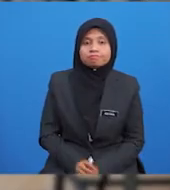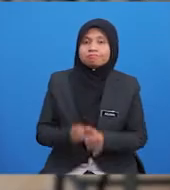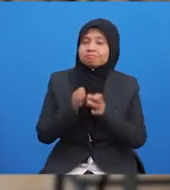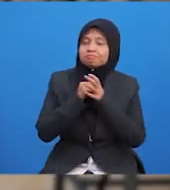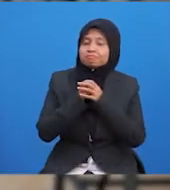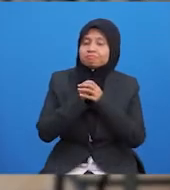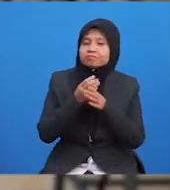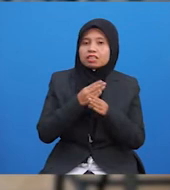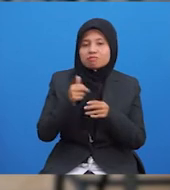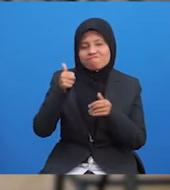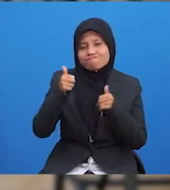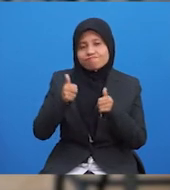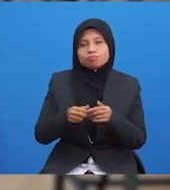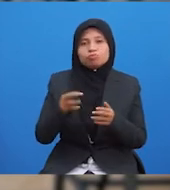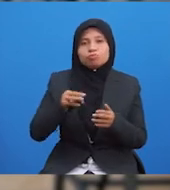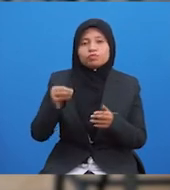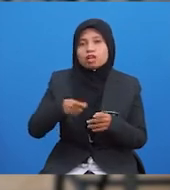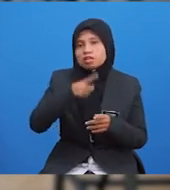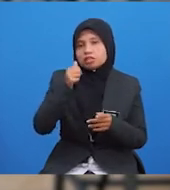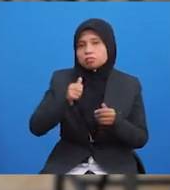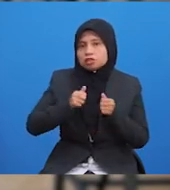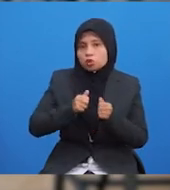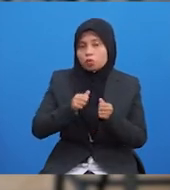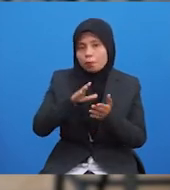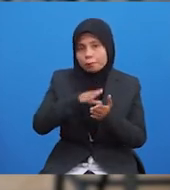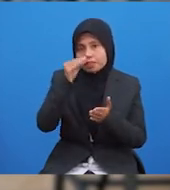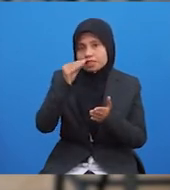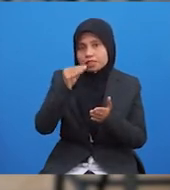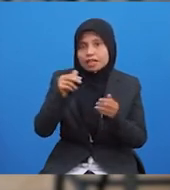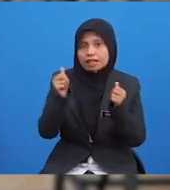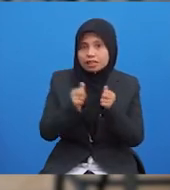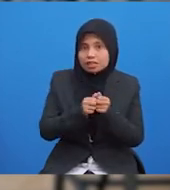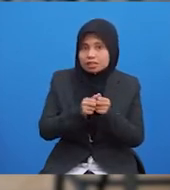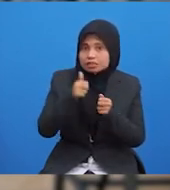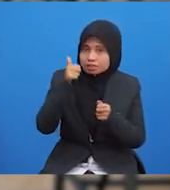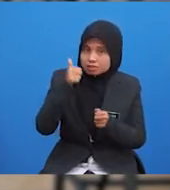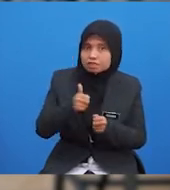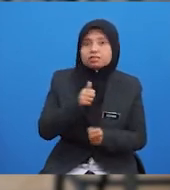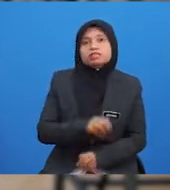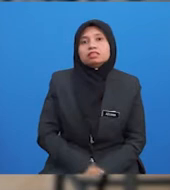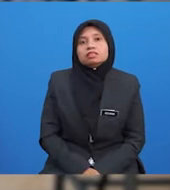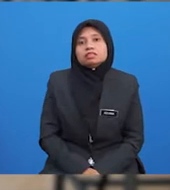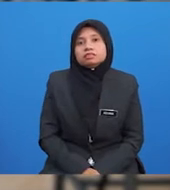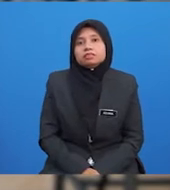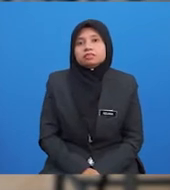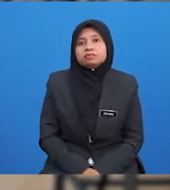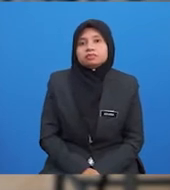Tahniah dan syabas kepada murid-murid kerana mengikuti pembelajaran dengan jaya.